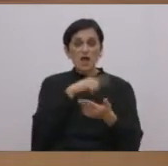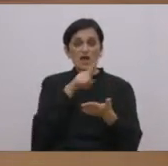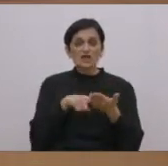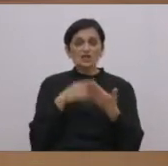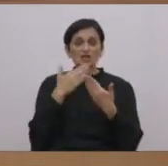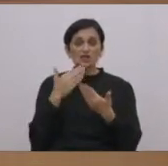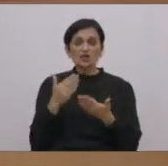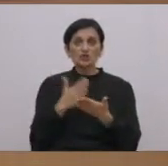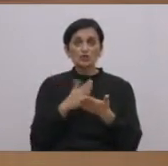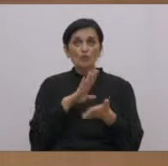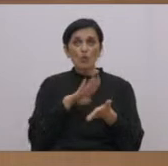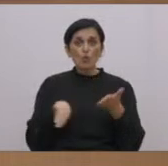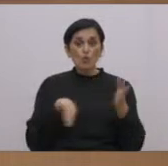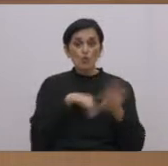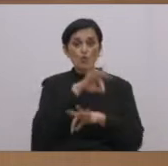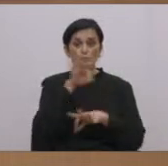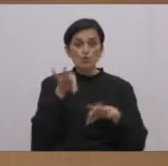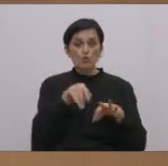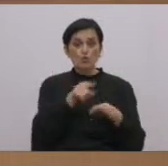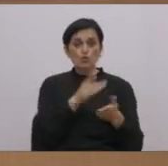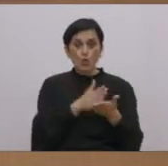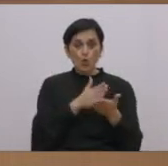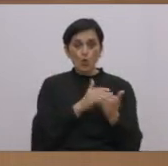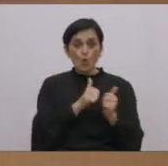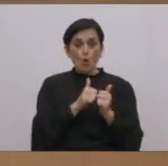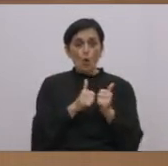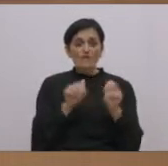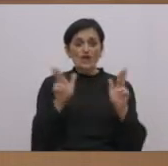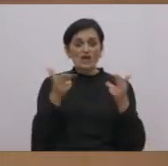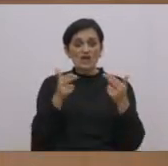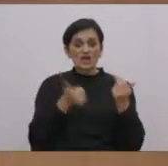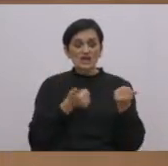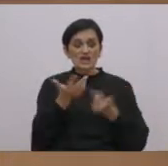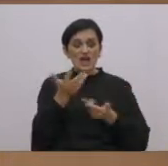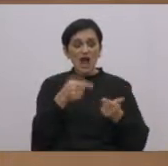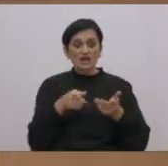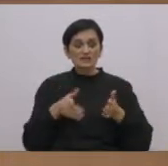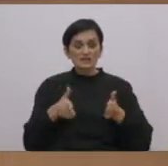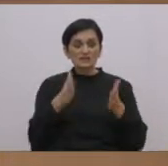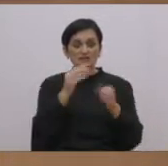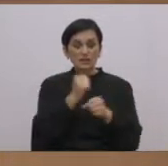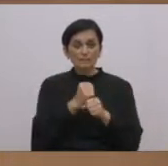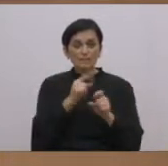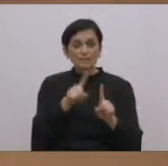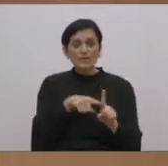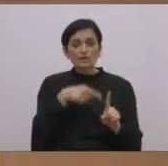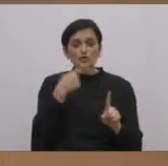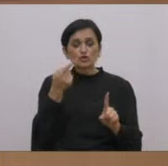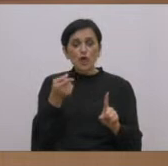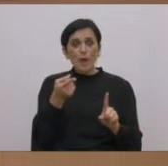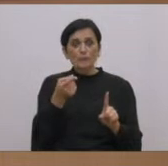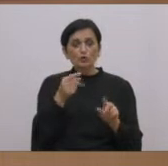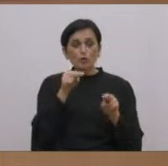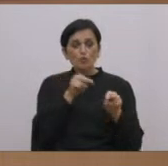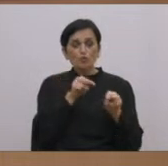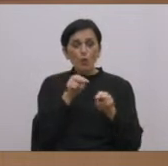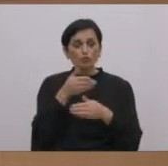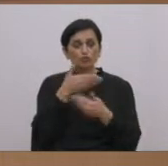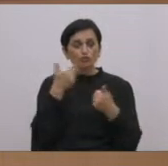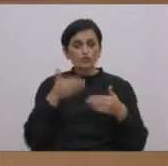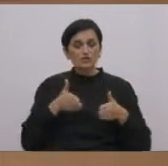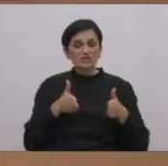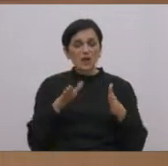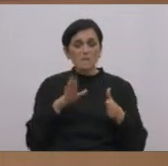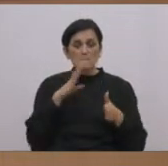როდესაც უპროექტოდ ხდება ხოლმე ყოველგვარი გათვლების გარეშე ეს ამ გზების გაკეთება და შემდგომ მოულელობის გამო გზა მიაქვს